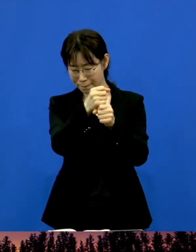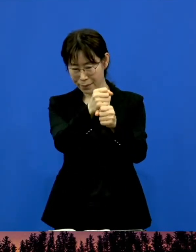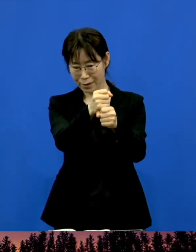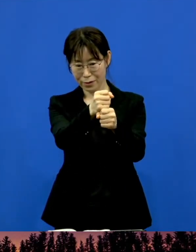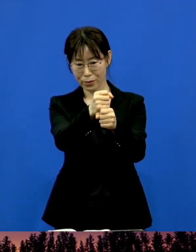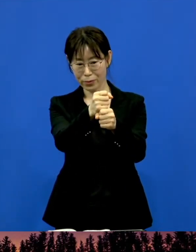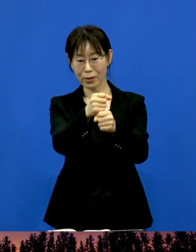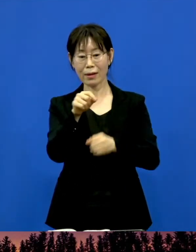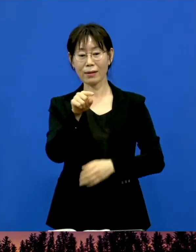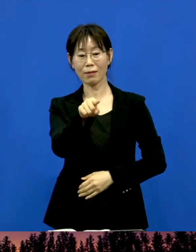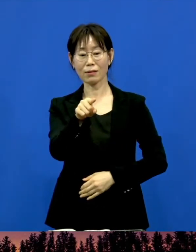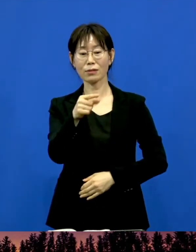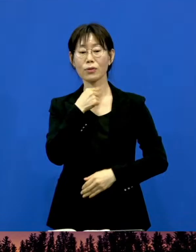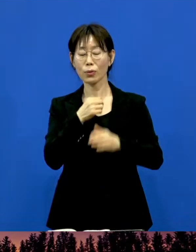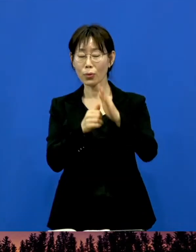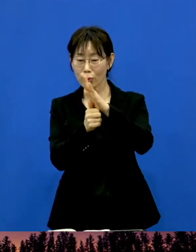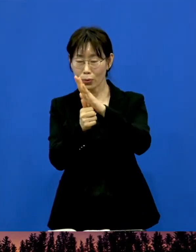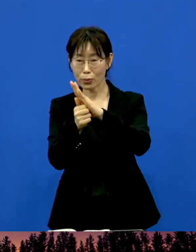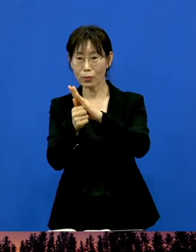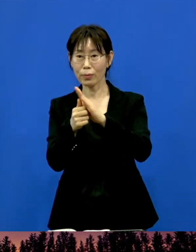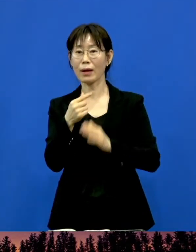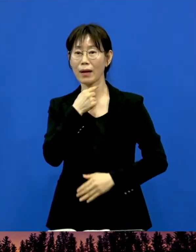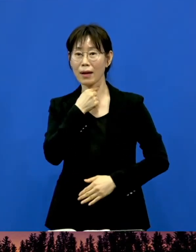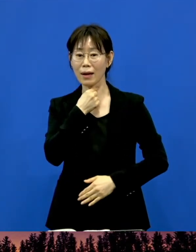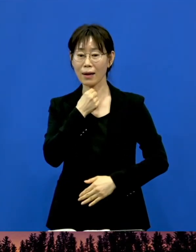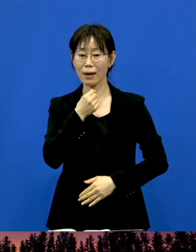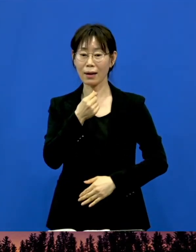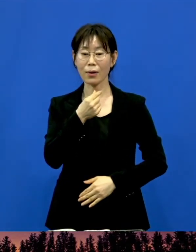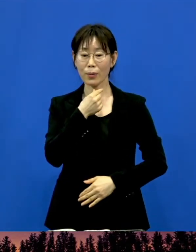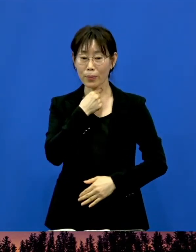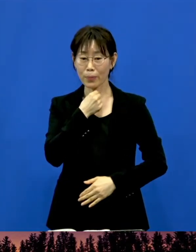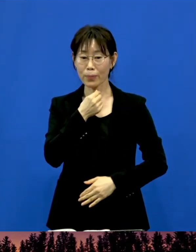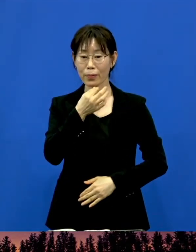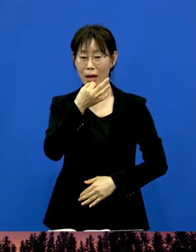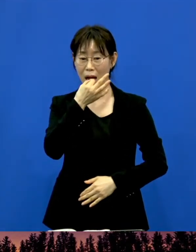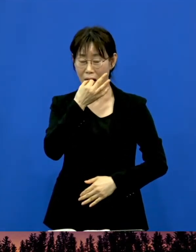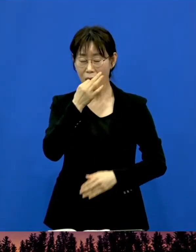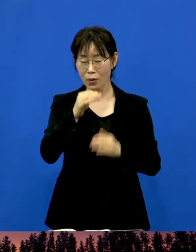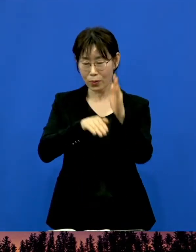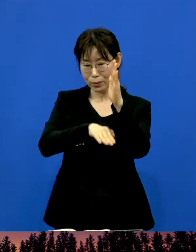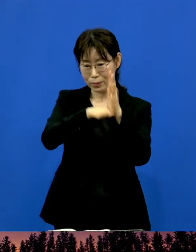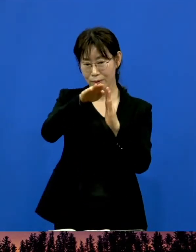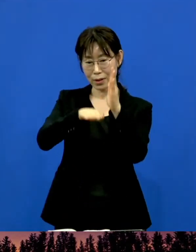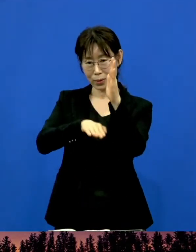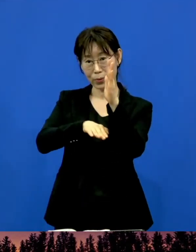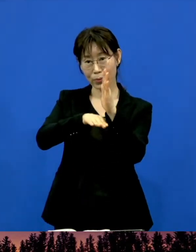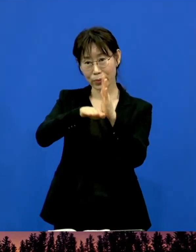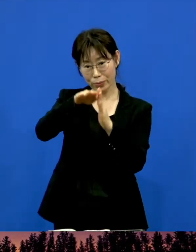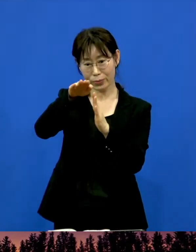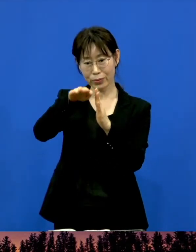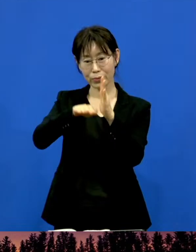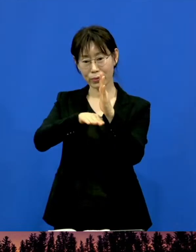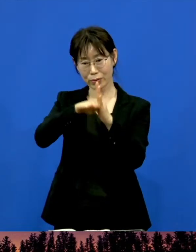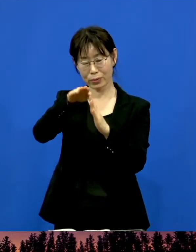그게 욕구예요. 욕구로부터 오는 거죠. 근데 여러분, 욕구를 채우고자 하면 채워지느냐, 채워지지 않는